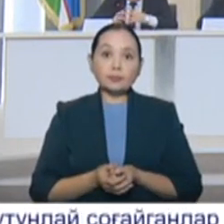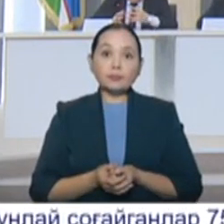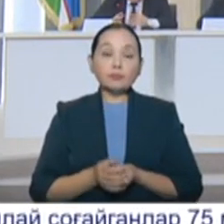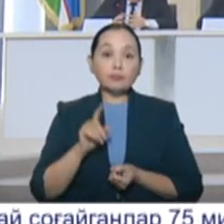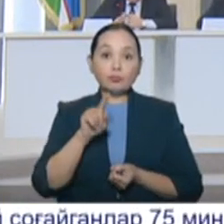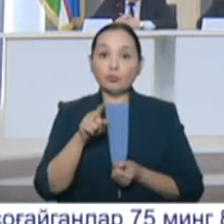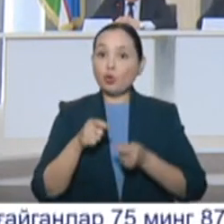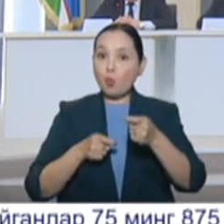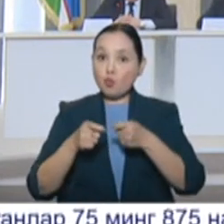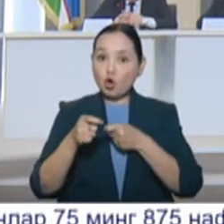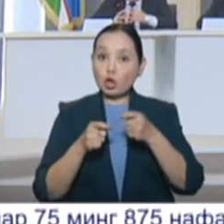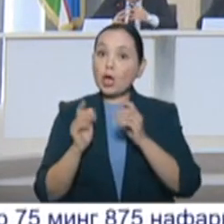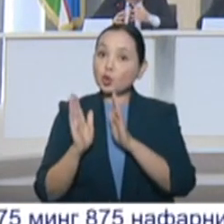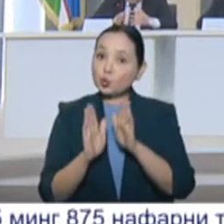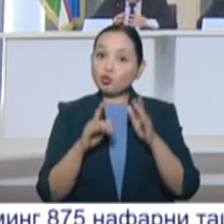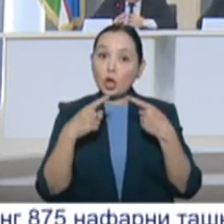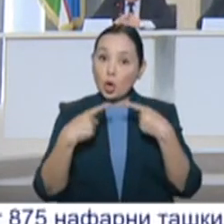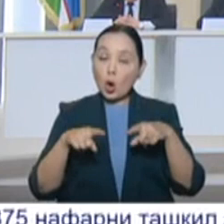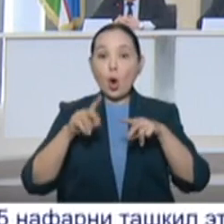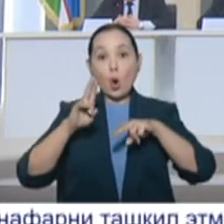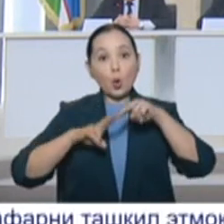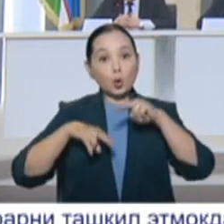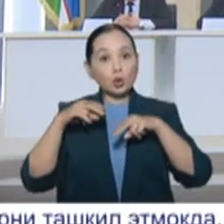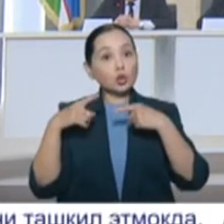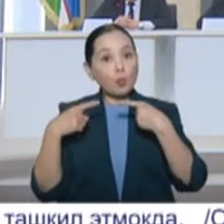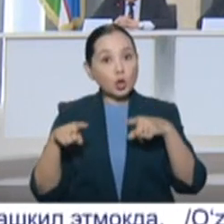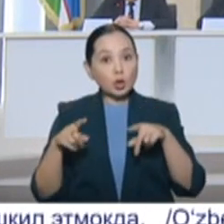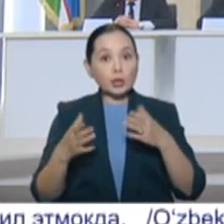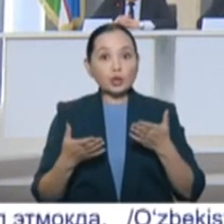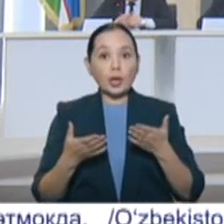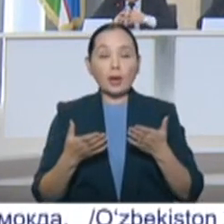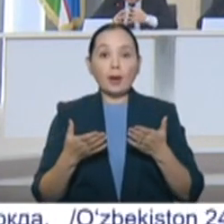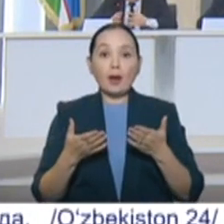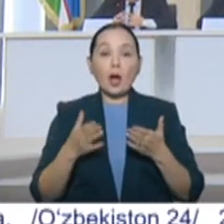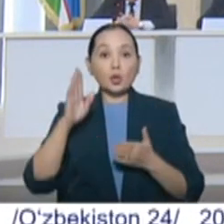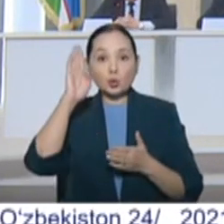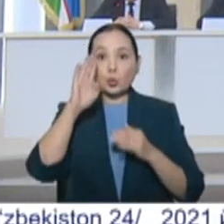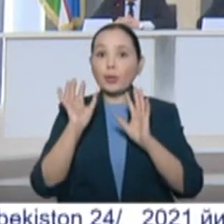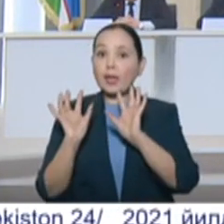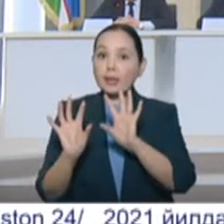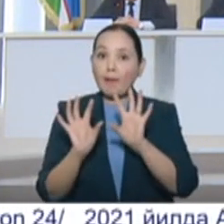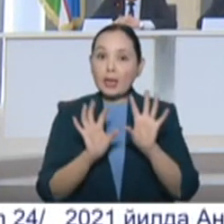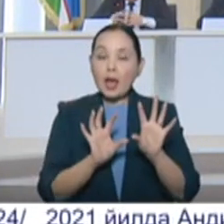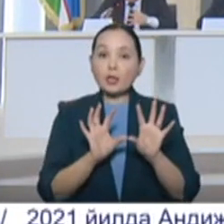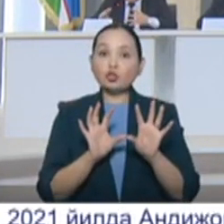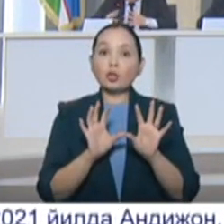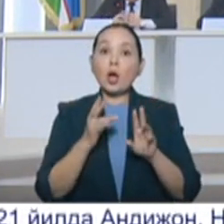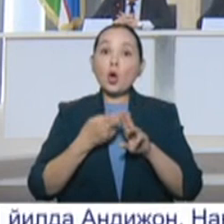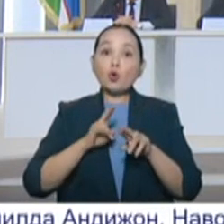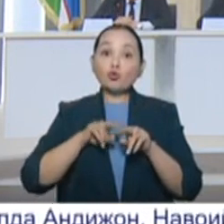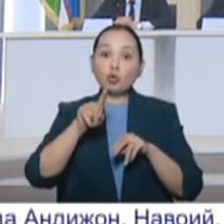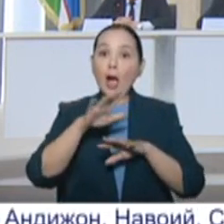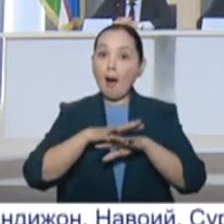Buni boshqarish usuli boshqacha, qurilishi boshqacha, ana suvni ta'minlash nimasi o'sha